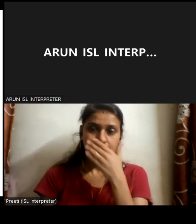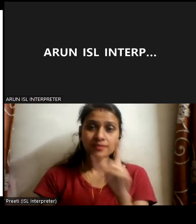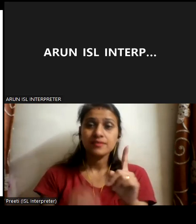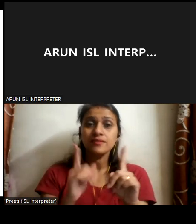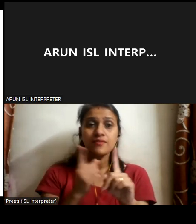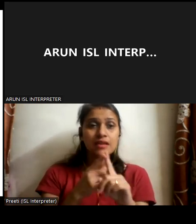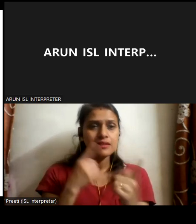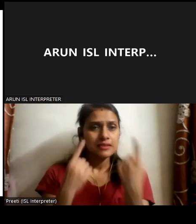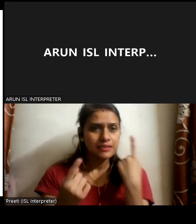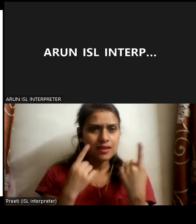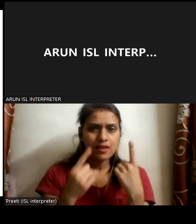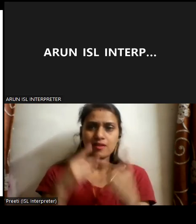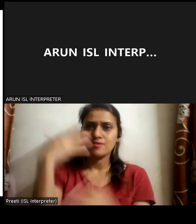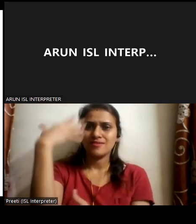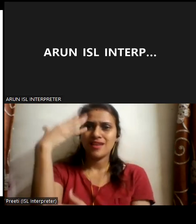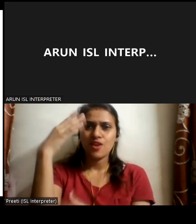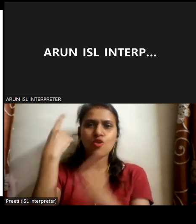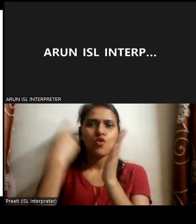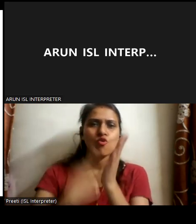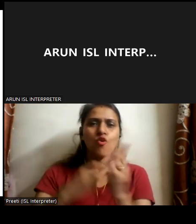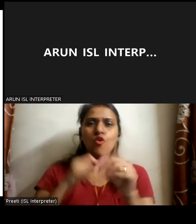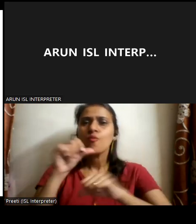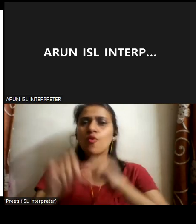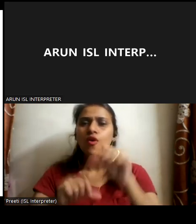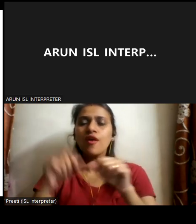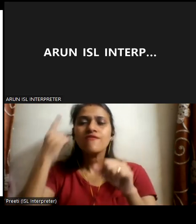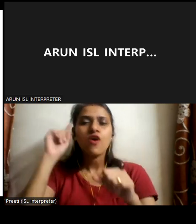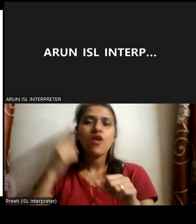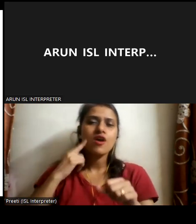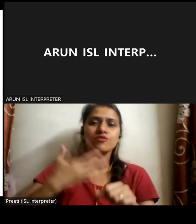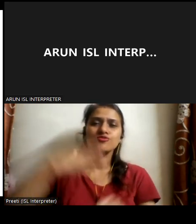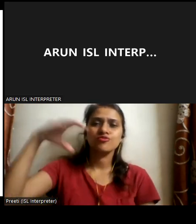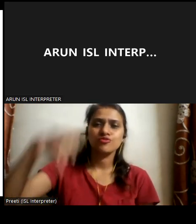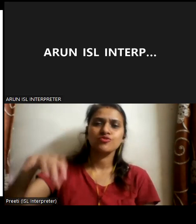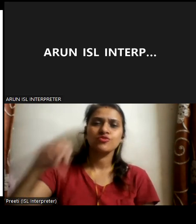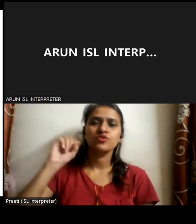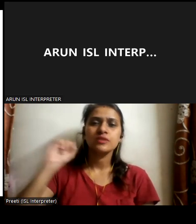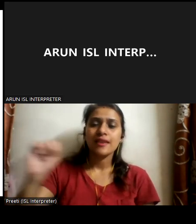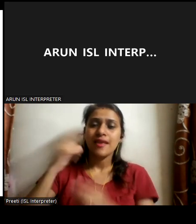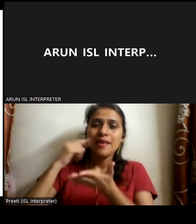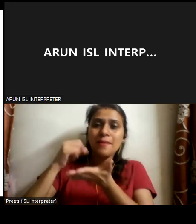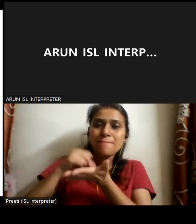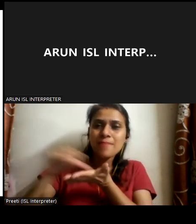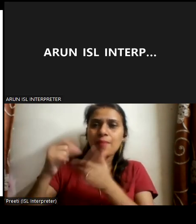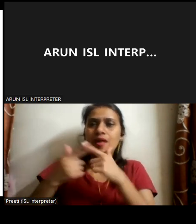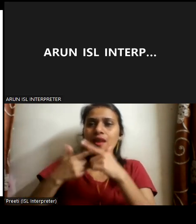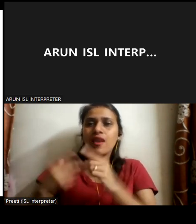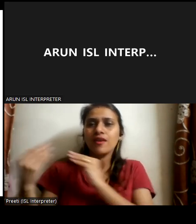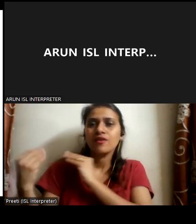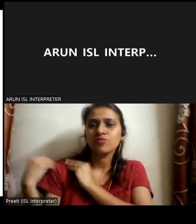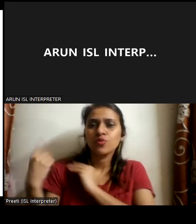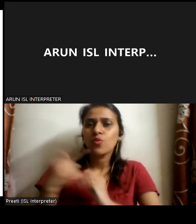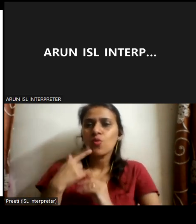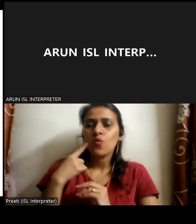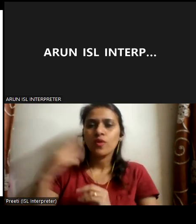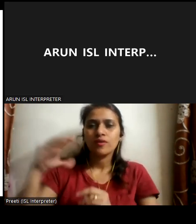creating standard operating procedures for the institutions which will be implementing such trainings. जो